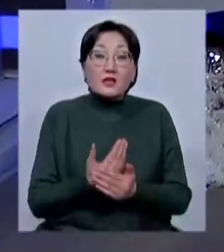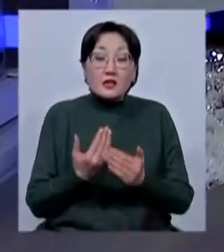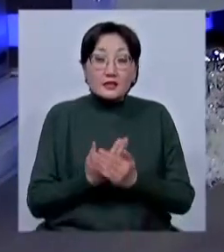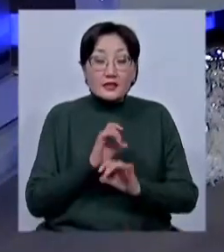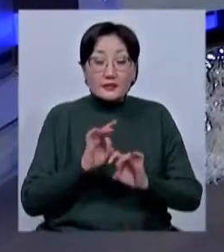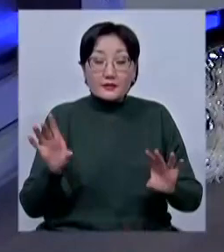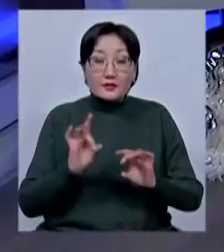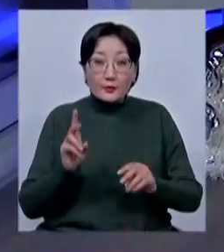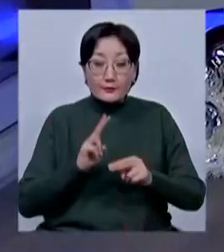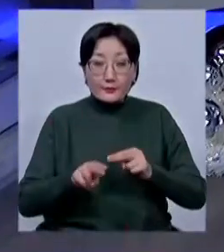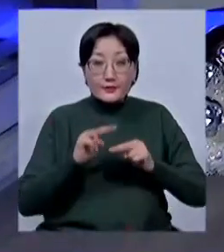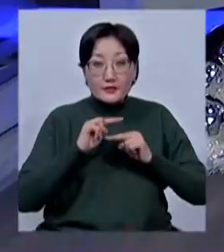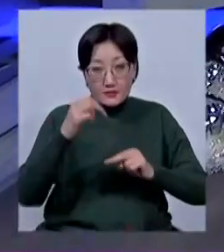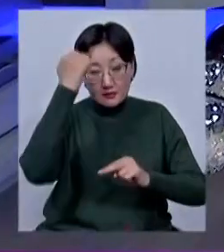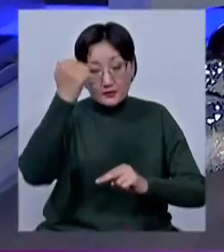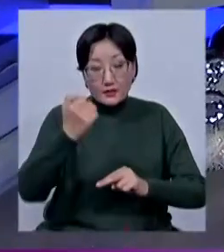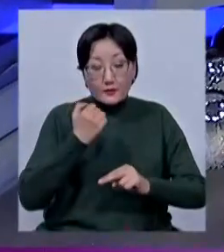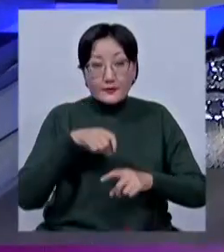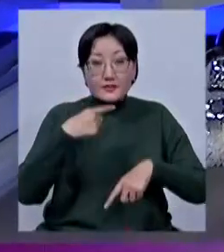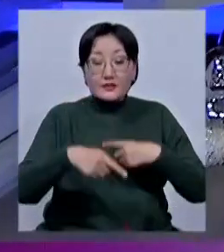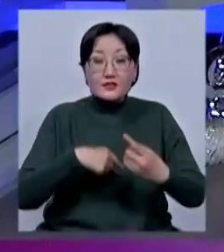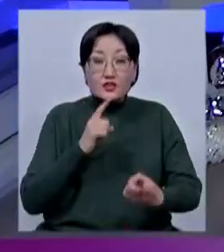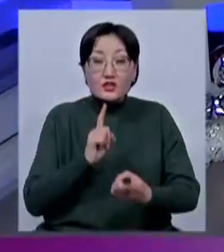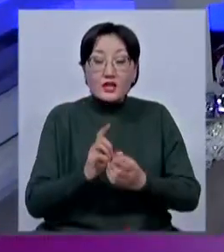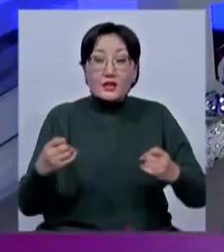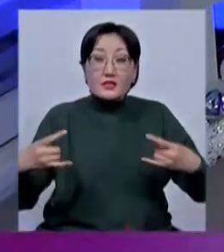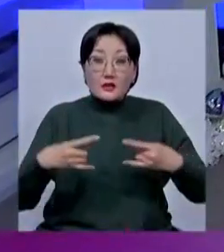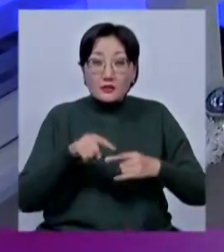Жаңалықтардың қазақ тіліндегі шығарылымы осымен тәмәм. Ақпараттық сағат